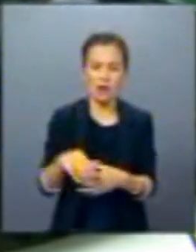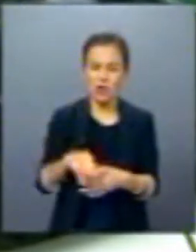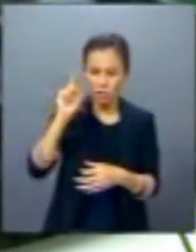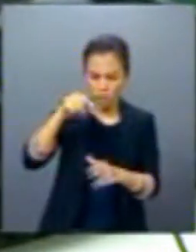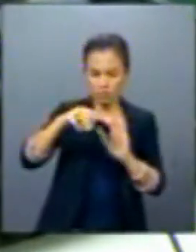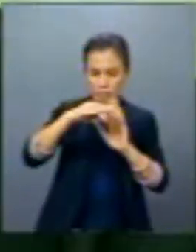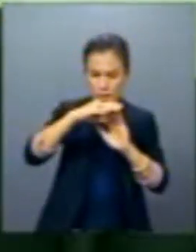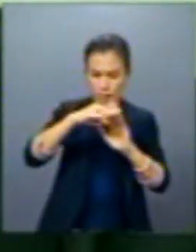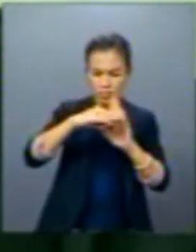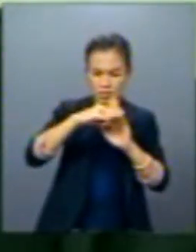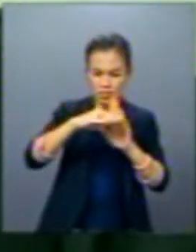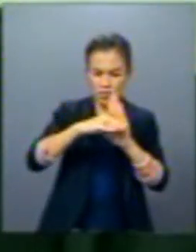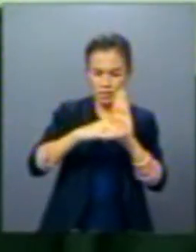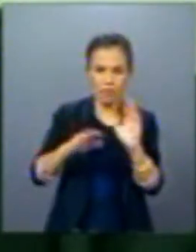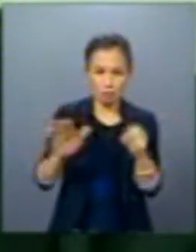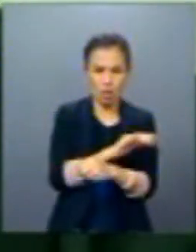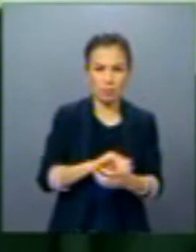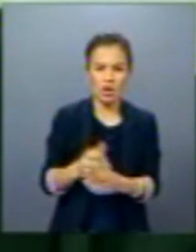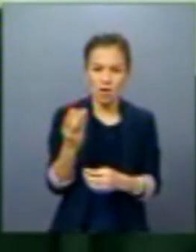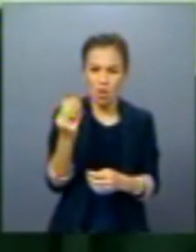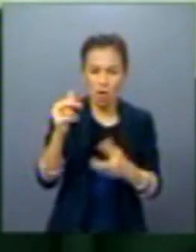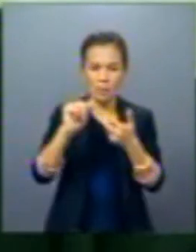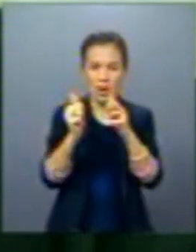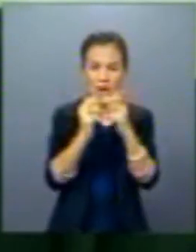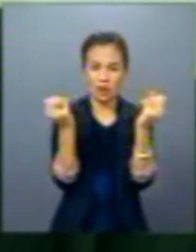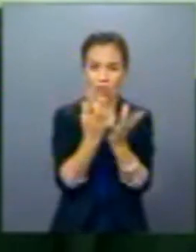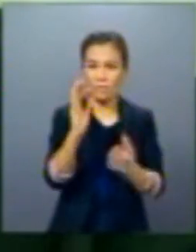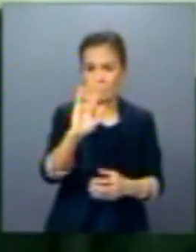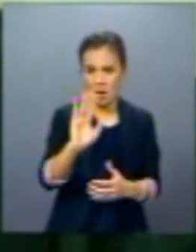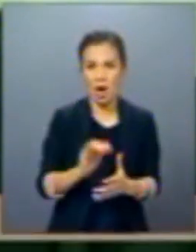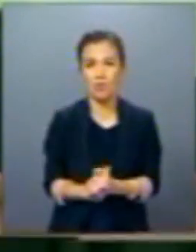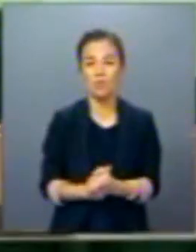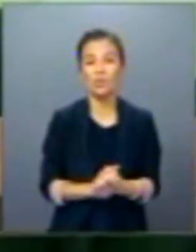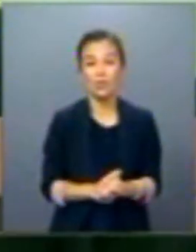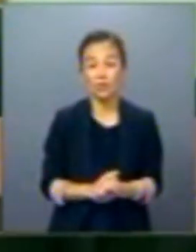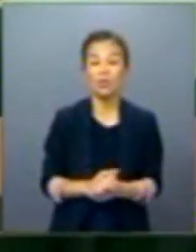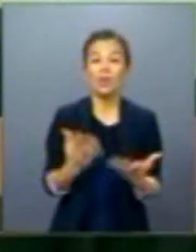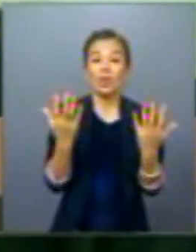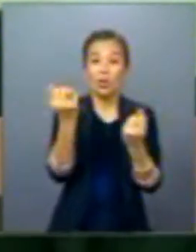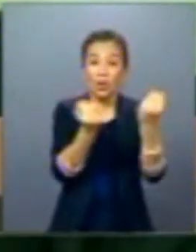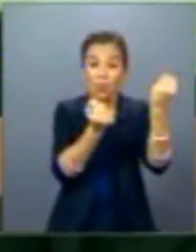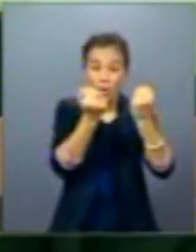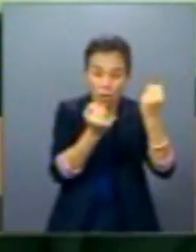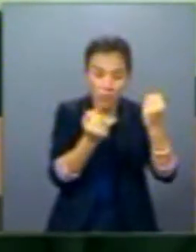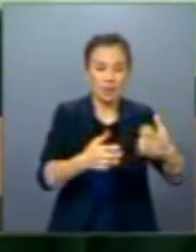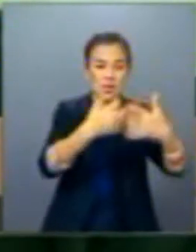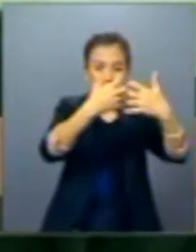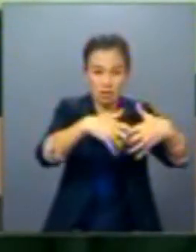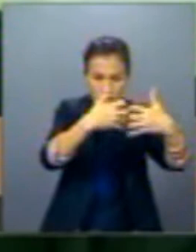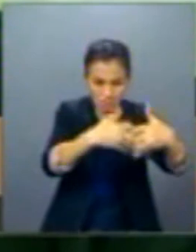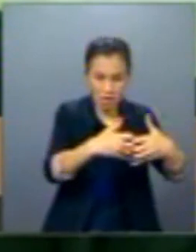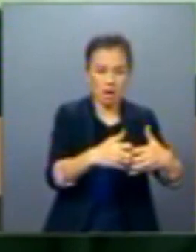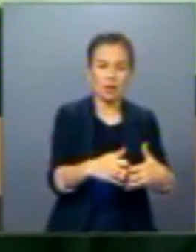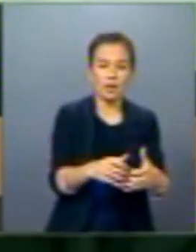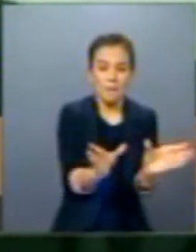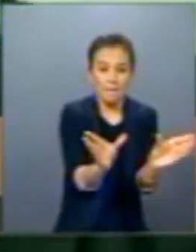ชิ้นส่วนของรถยนต์เนี่ยโดยเฉพาะเครื่องยนต์ระบบขับเคลื่อน ระบบระบายความร้อนระบบไอเสียระบบเบรก